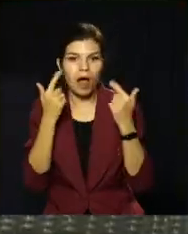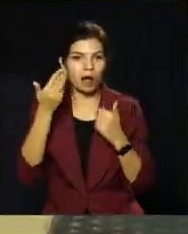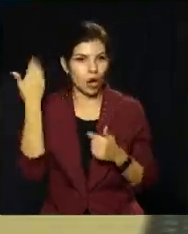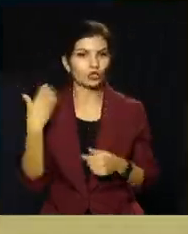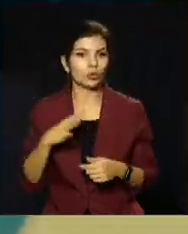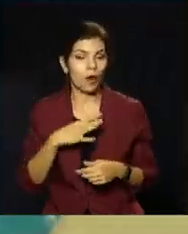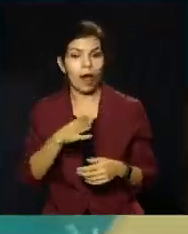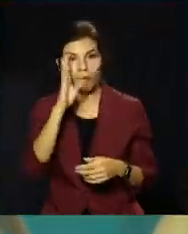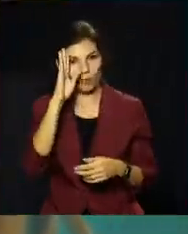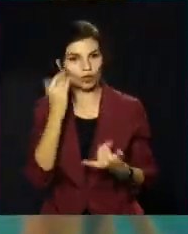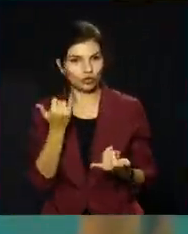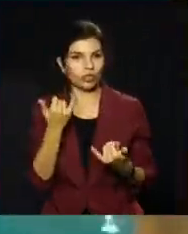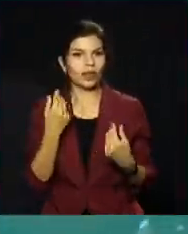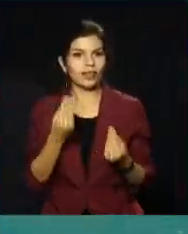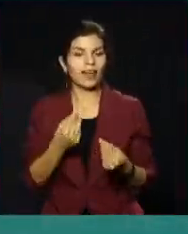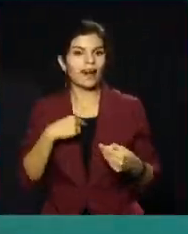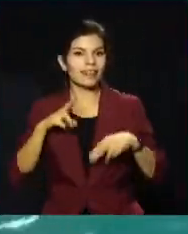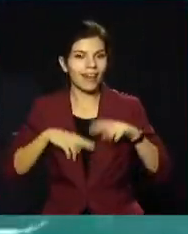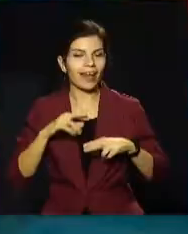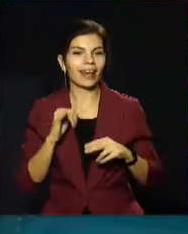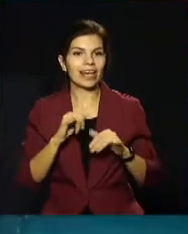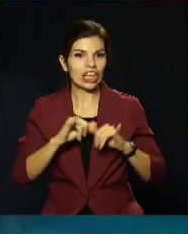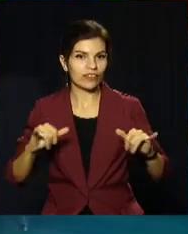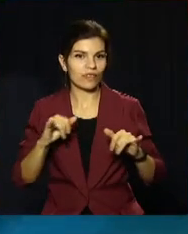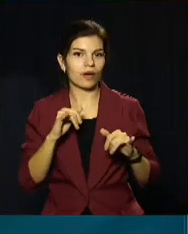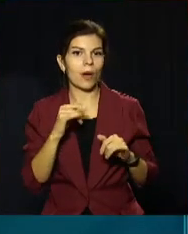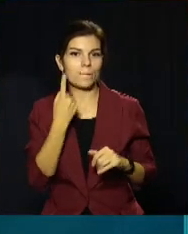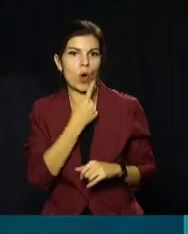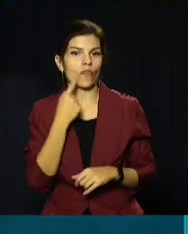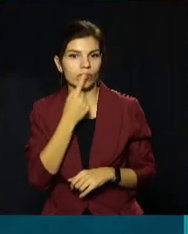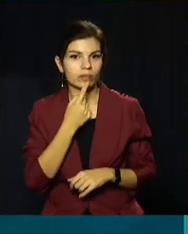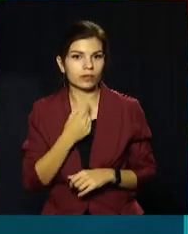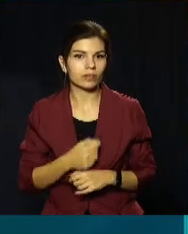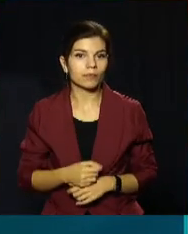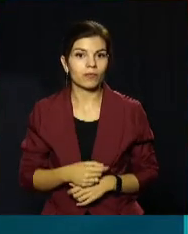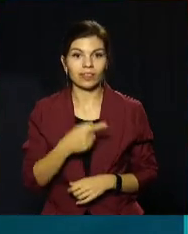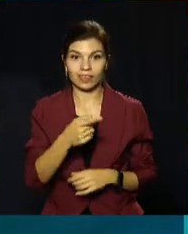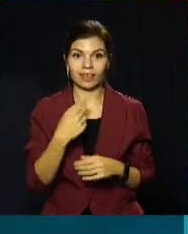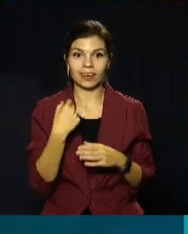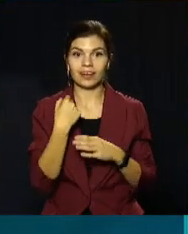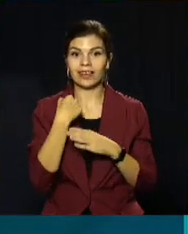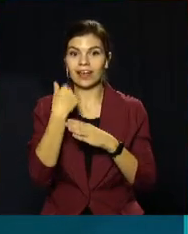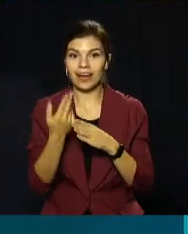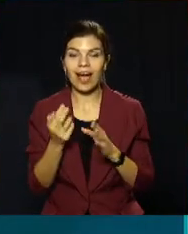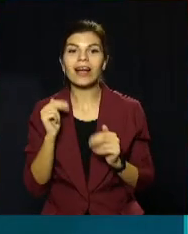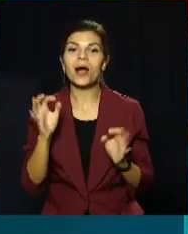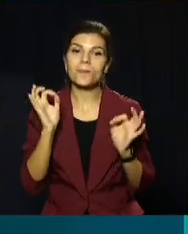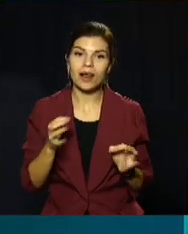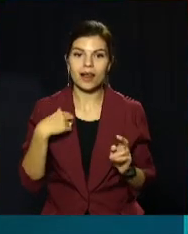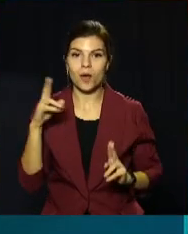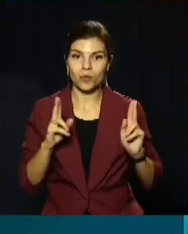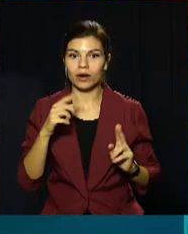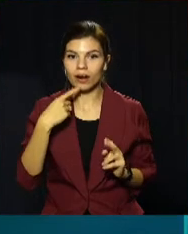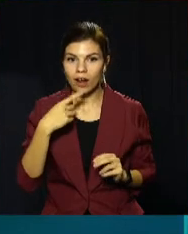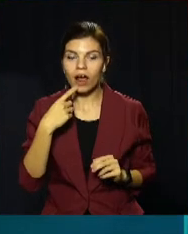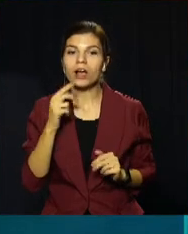вода дарує хлопчику і здоров'я, і навіть розвиває мовлення. Він щось хоче, наприклад, нирнутися ігрушкою. Я намагаюся, щоб він внятно